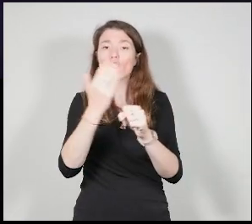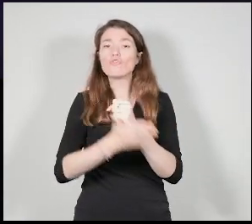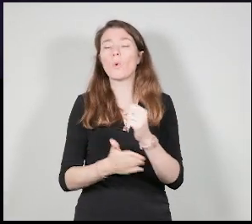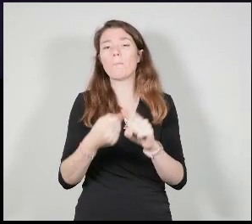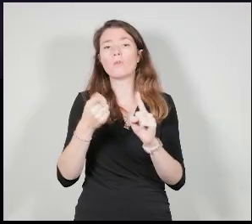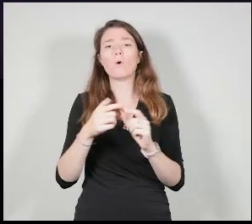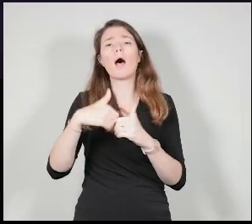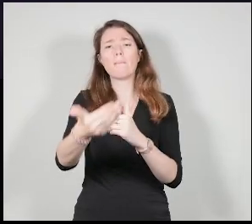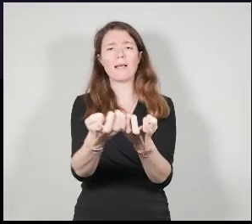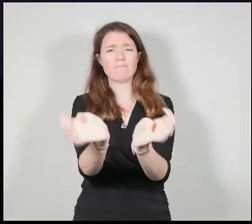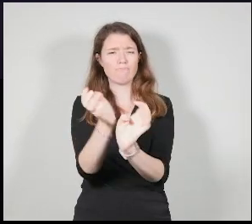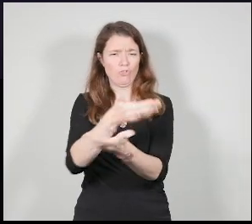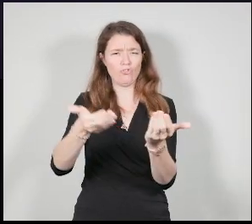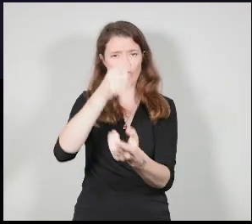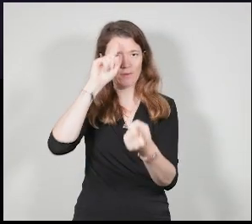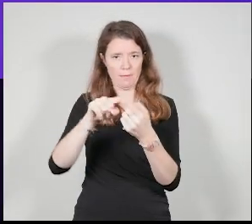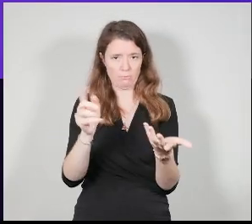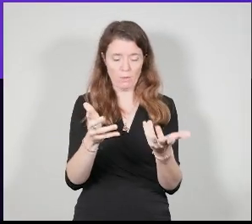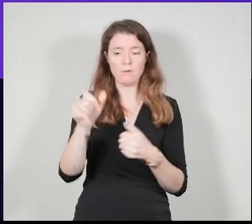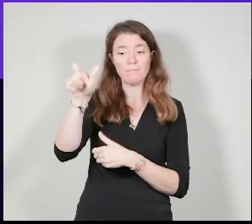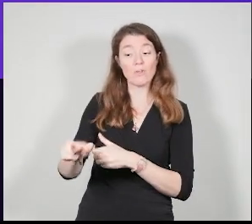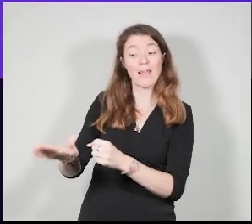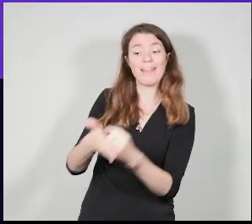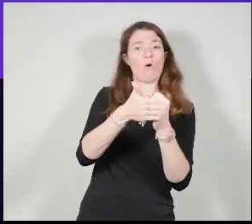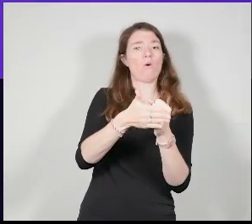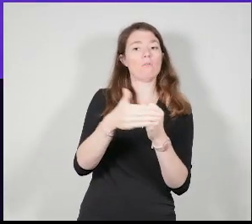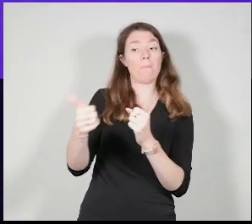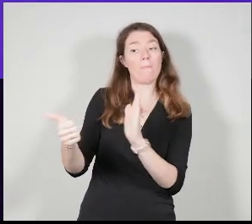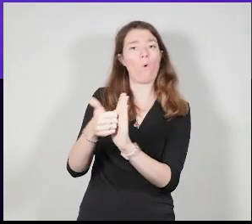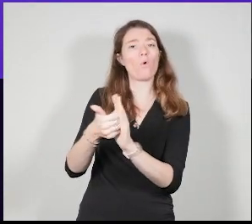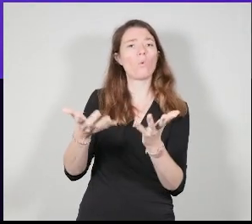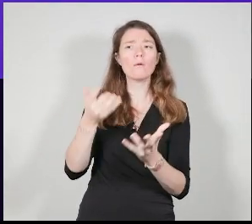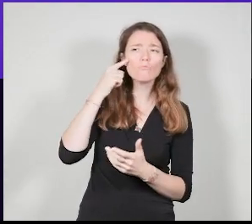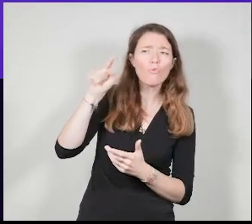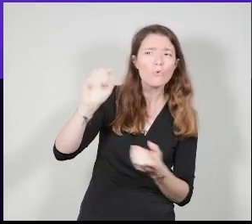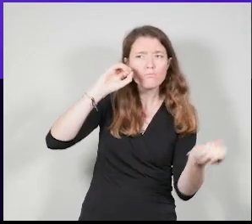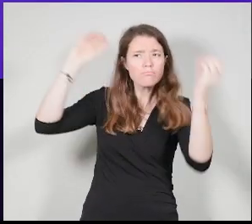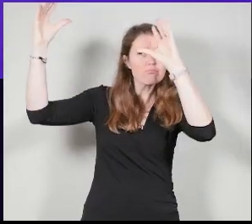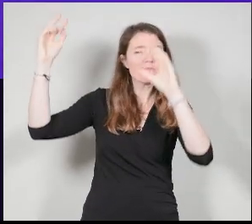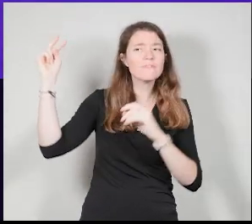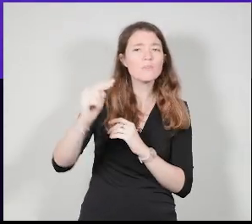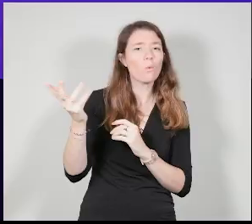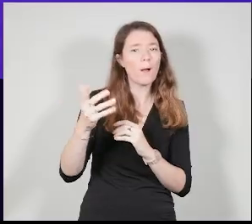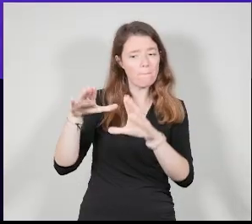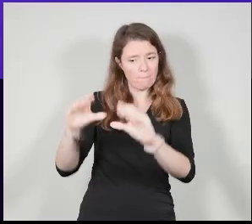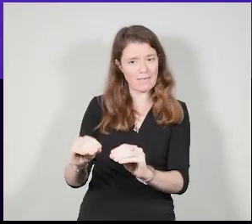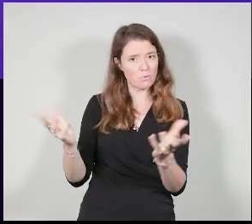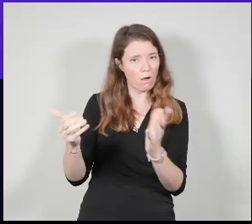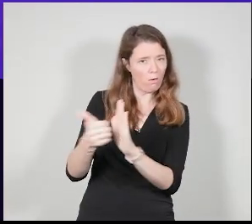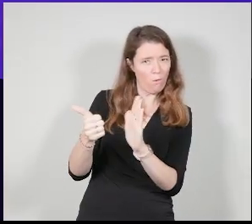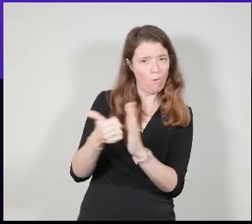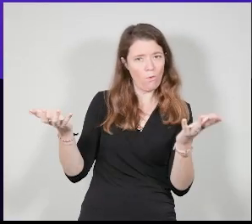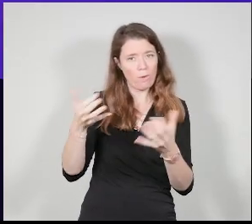ronde centrée dessus, c'est les aidants, leur rôle. Comment, dans cette vision-là, pour vous, rapidement, ça replace leur position et leur rôle?